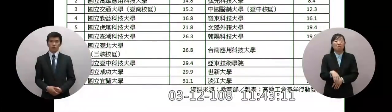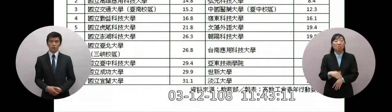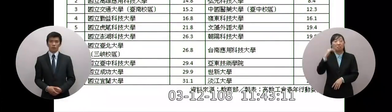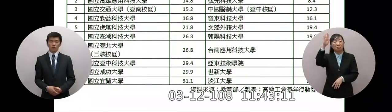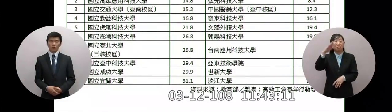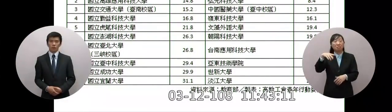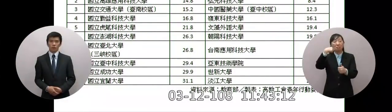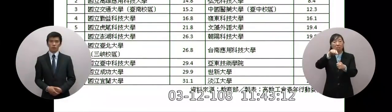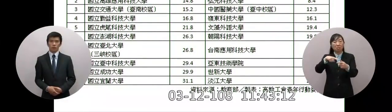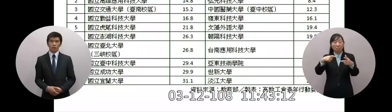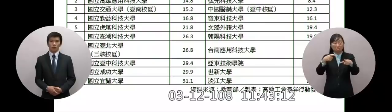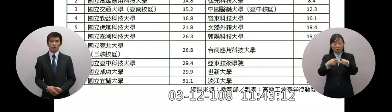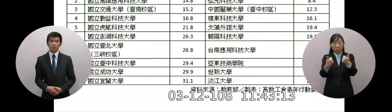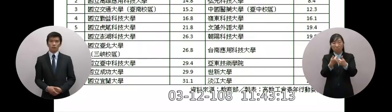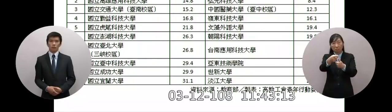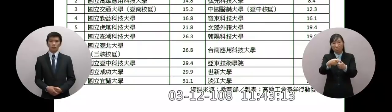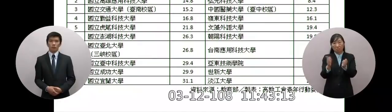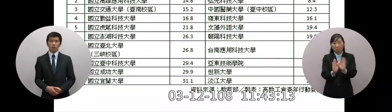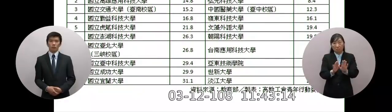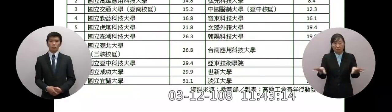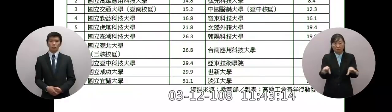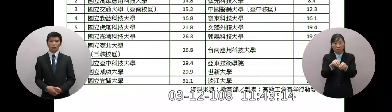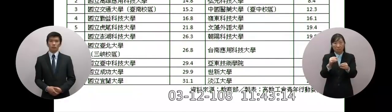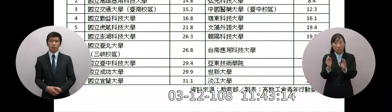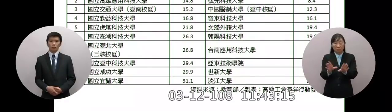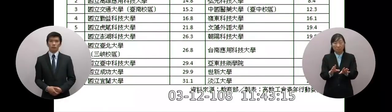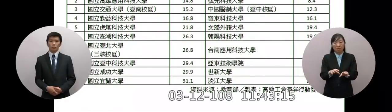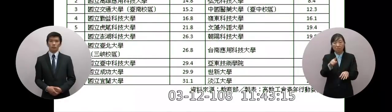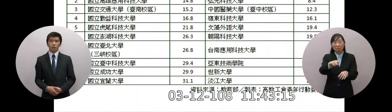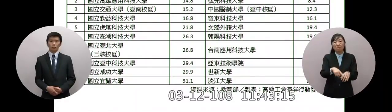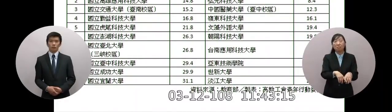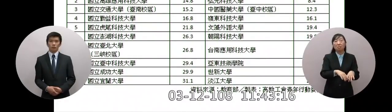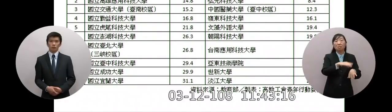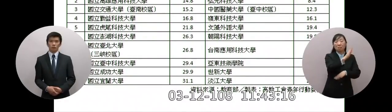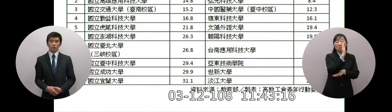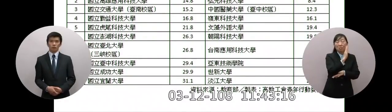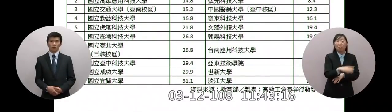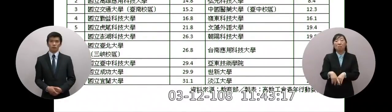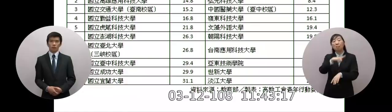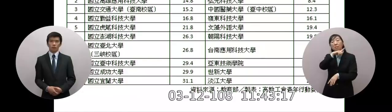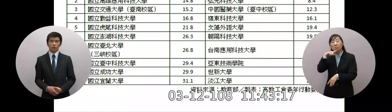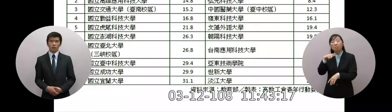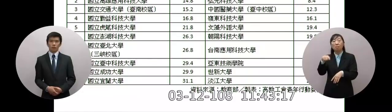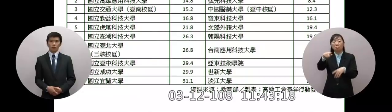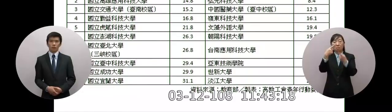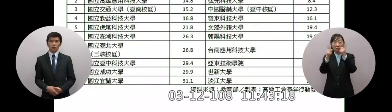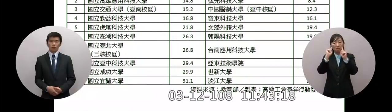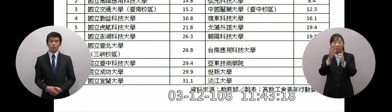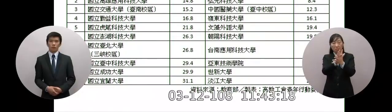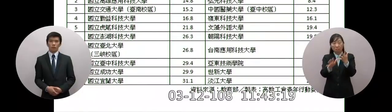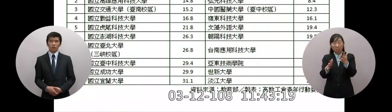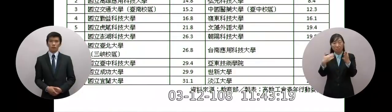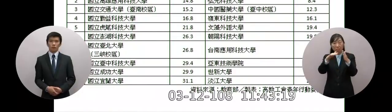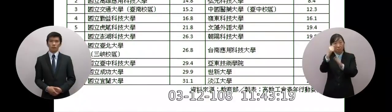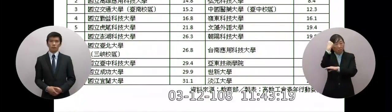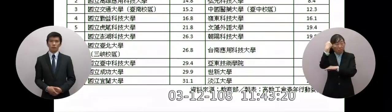动委员会整理出来的国立跟私立各个宿舍充足率不足的排行榜，还